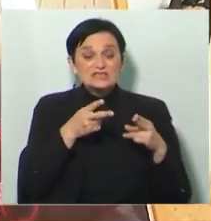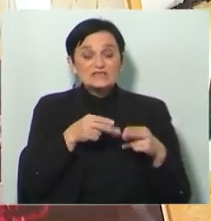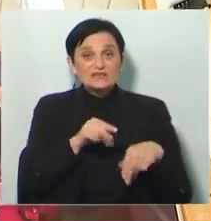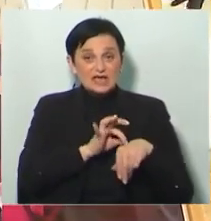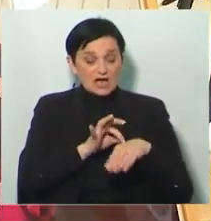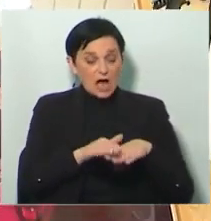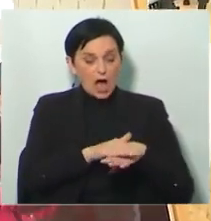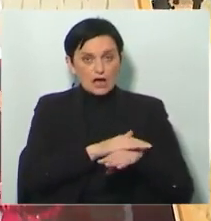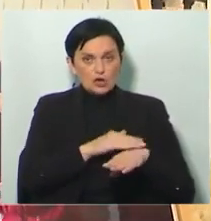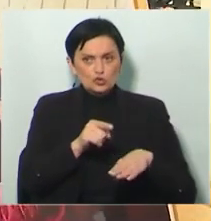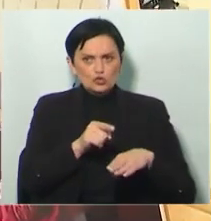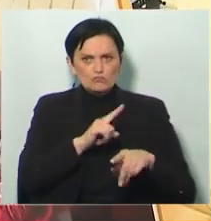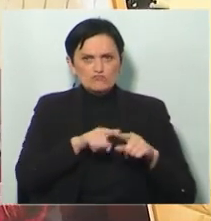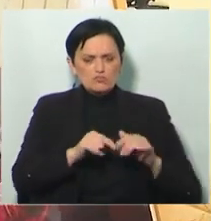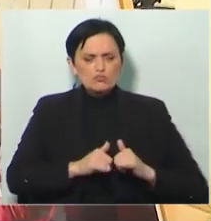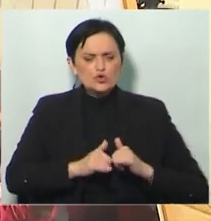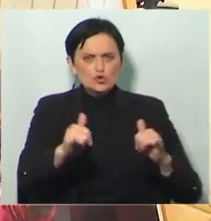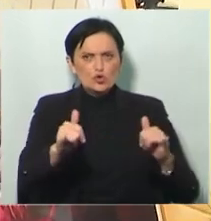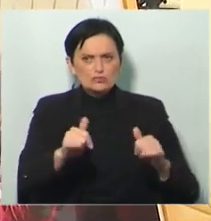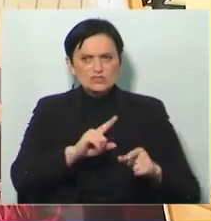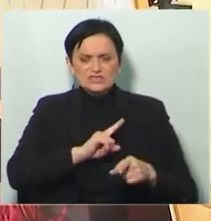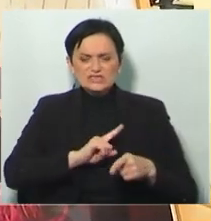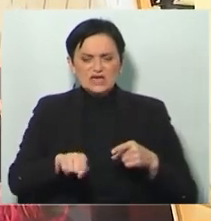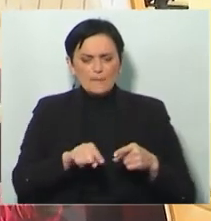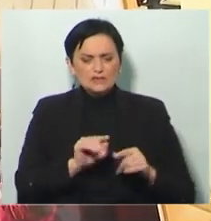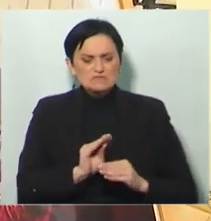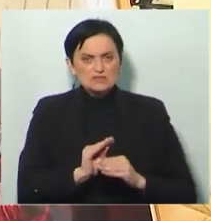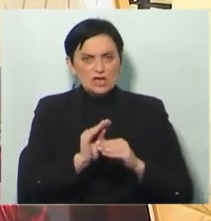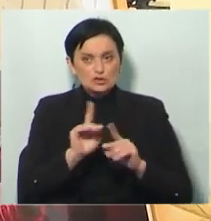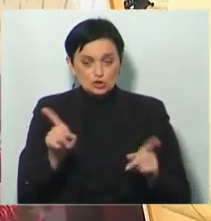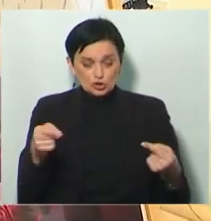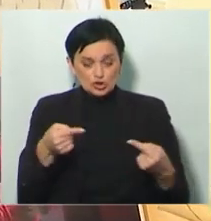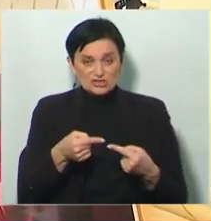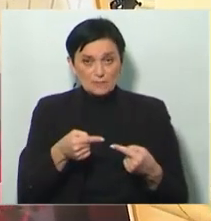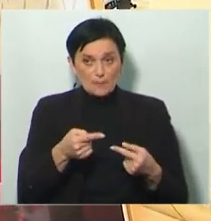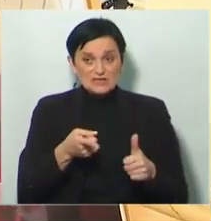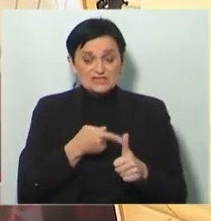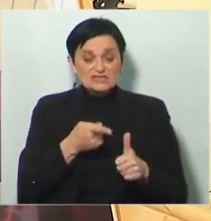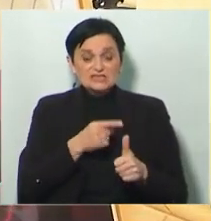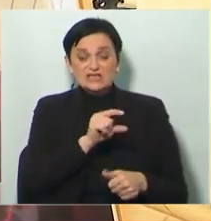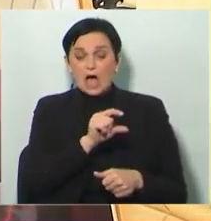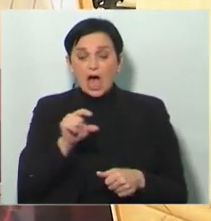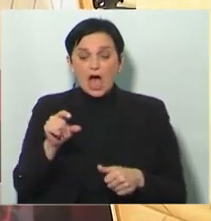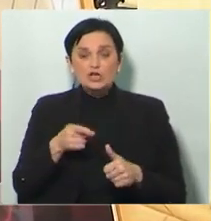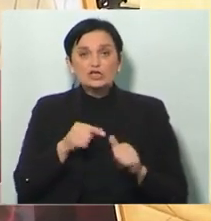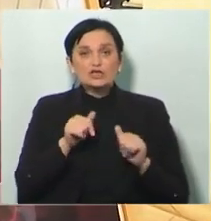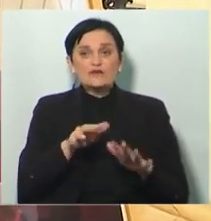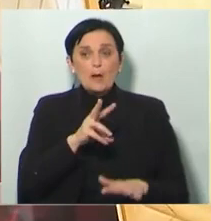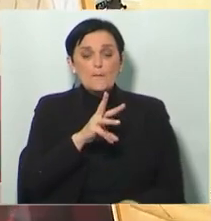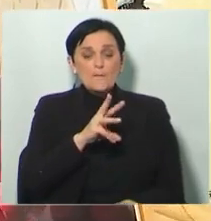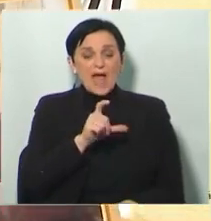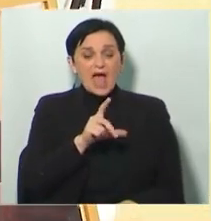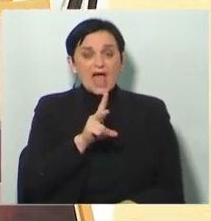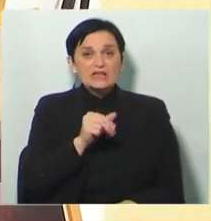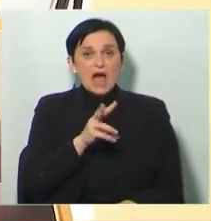ყველაზე პროგრესირებადი და სწრაფად მზარდი და შესაბამისად სახელიც იმიტომ ქვია ამ კამპანიას მელანომა და არა